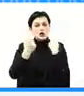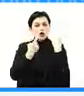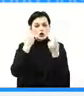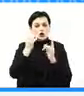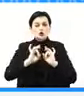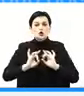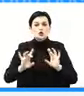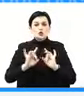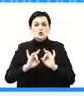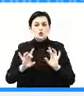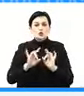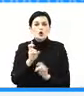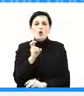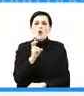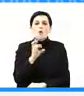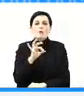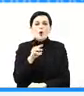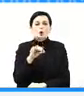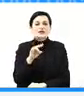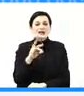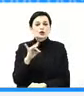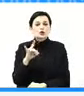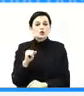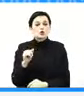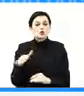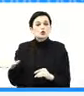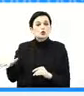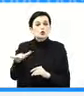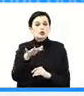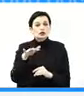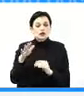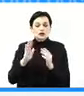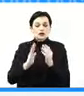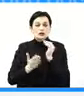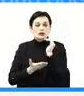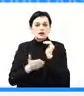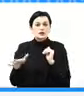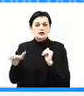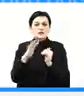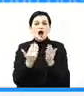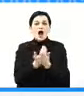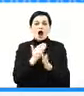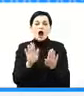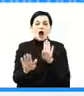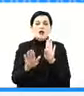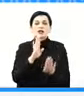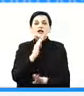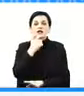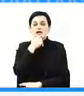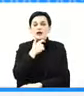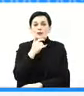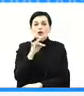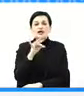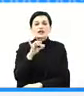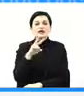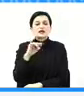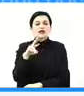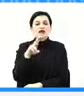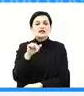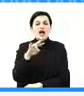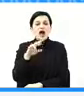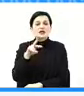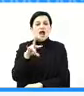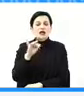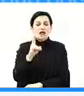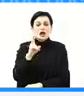ინფორმაცია, ბოტანიკურ ბაღს ეყოლება ახალი ხელმძღვანელი, ქალბატონ ირინე დანელიას კანდიდატურა.